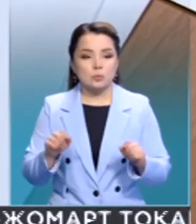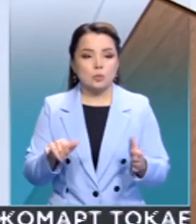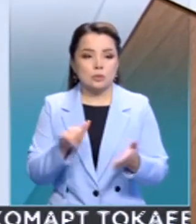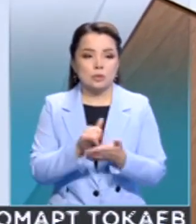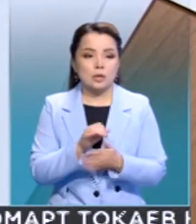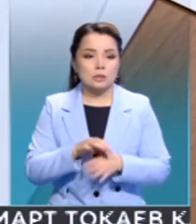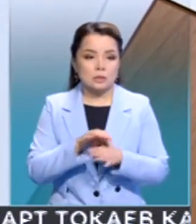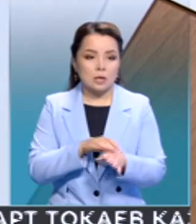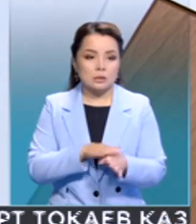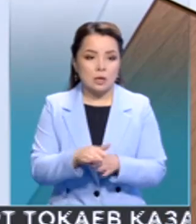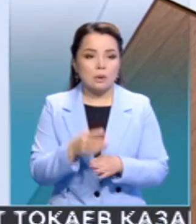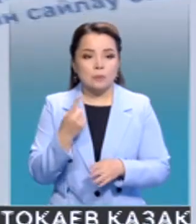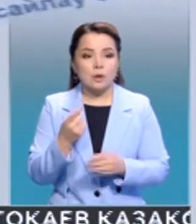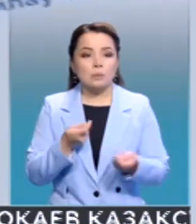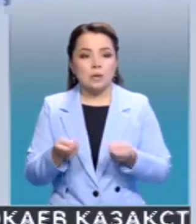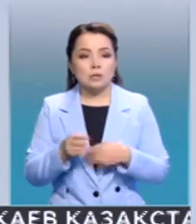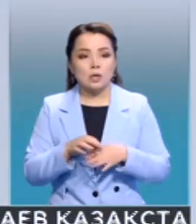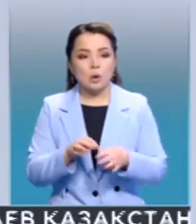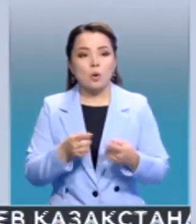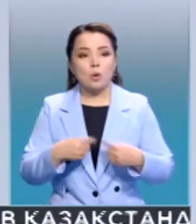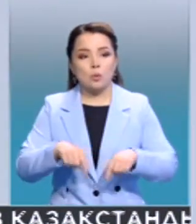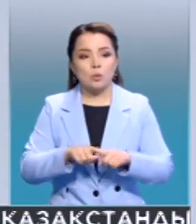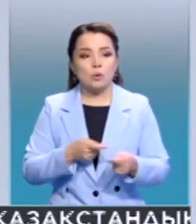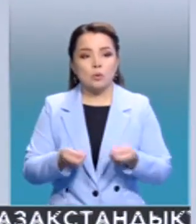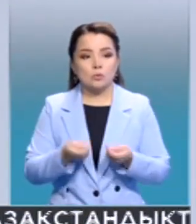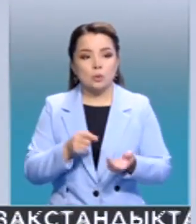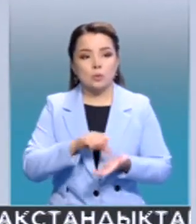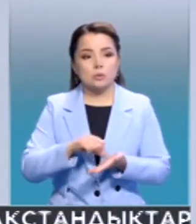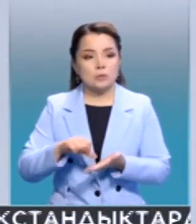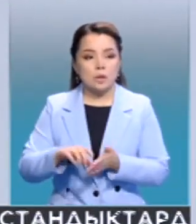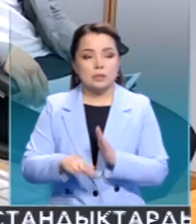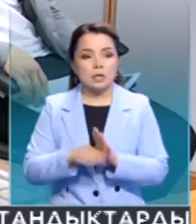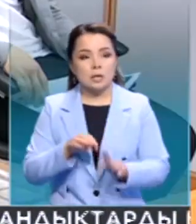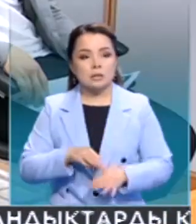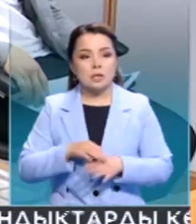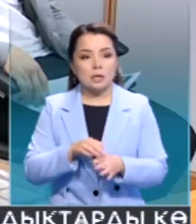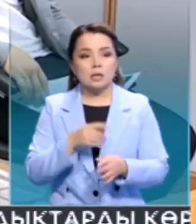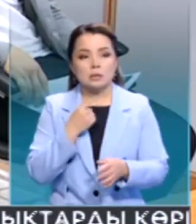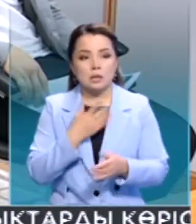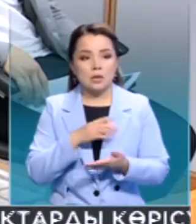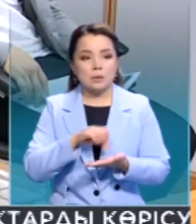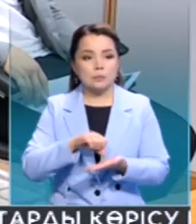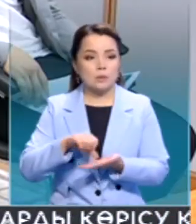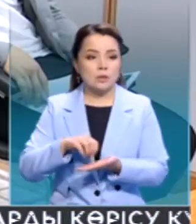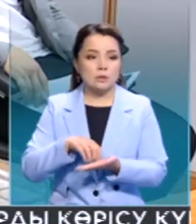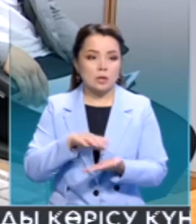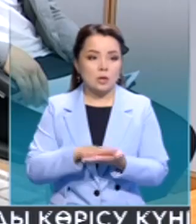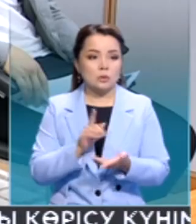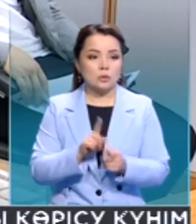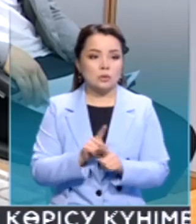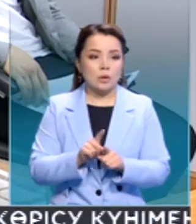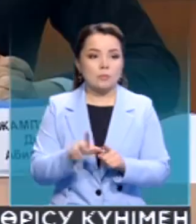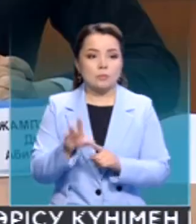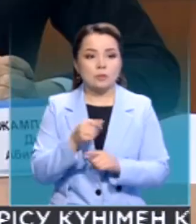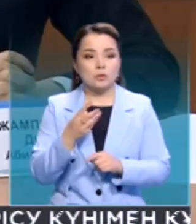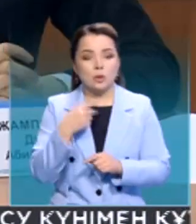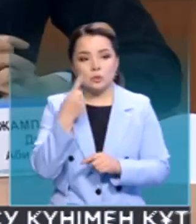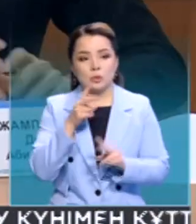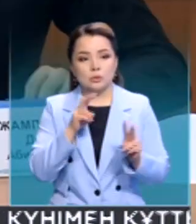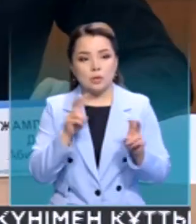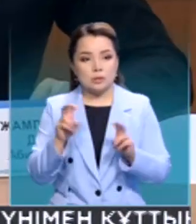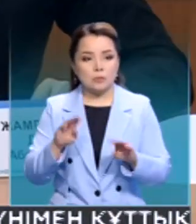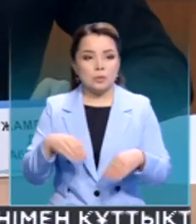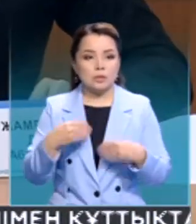мүмкін. Одан бөлек бір мандатты округтік үміткерлерді таңдауға байланысты есептен шығару қағаздарының бірнеше түрі